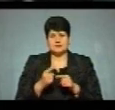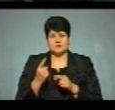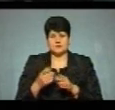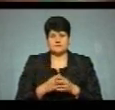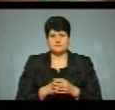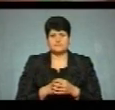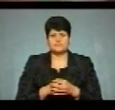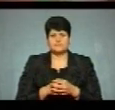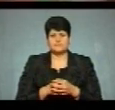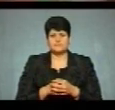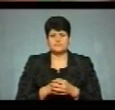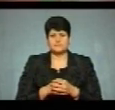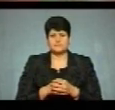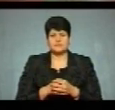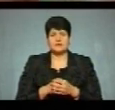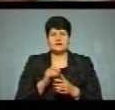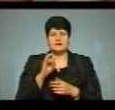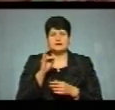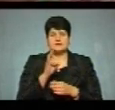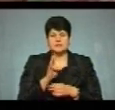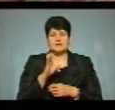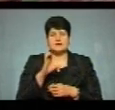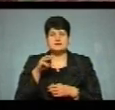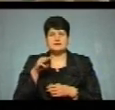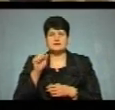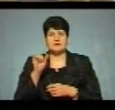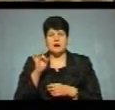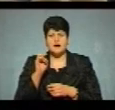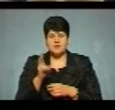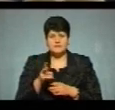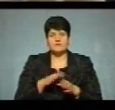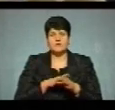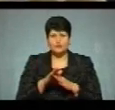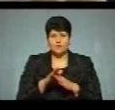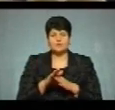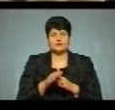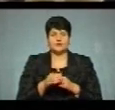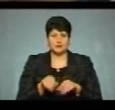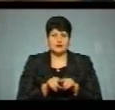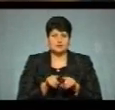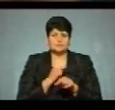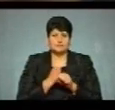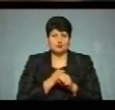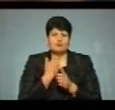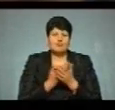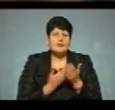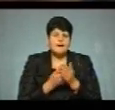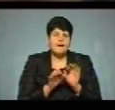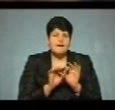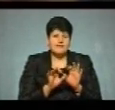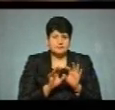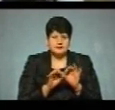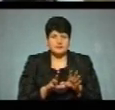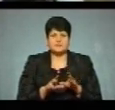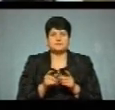труда. Наталя Старик, фахівець Тернопільського міськрайонного центру зайнятості, виконує функції кар'єрного радника. Каже, пошук роботи за допомогою